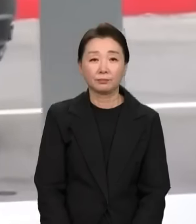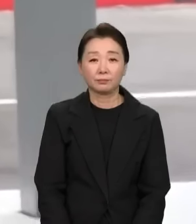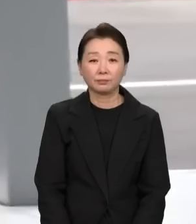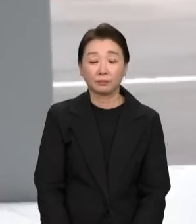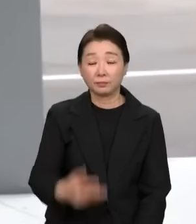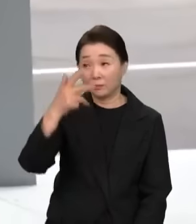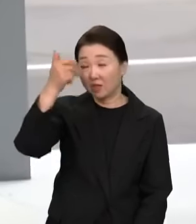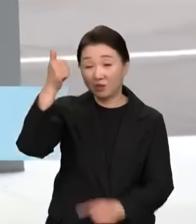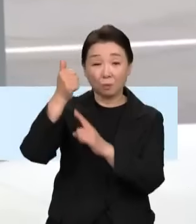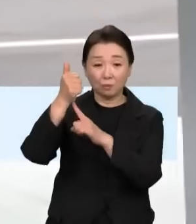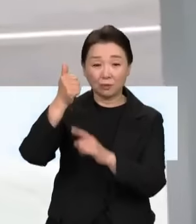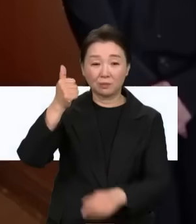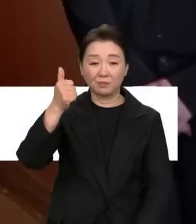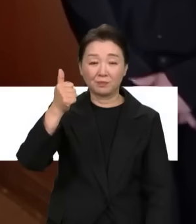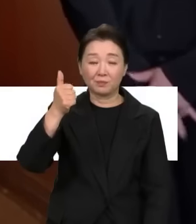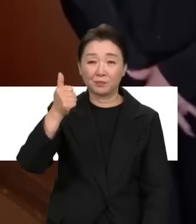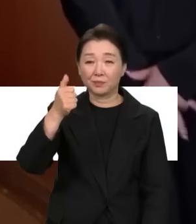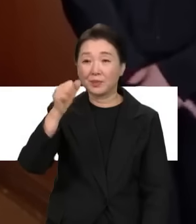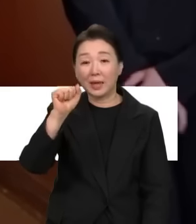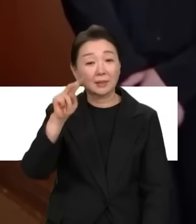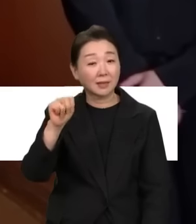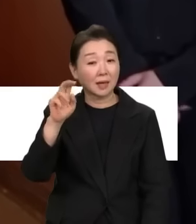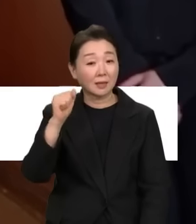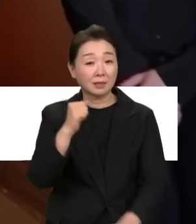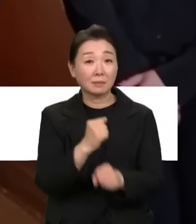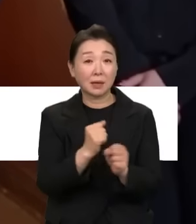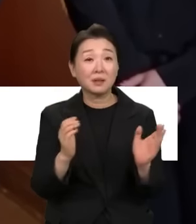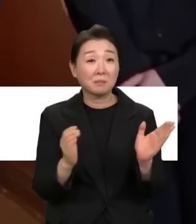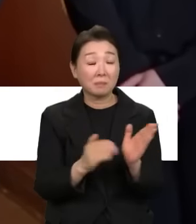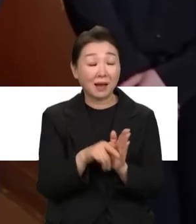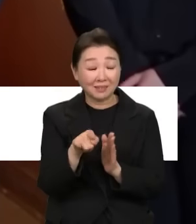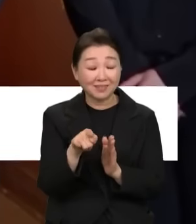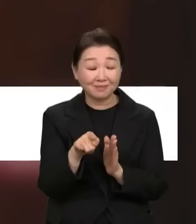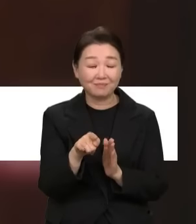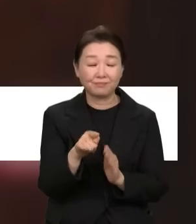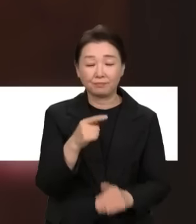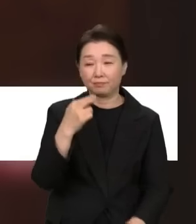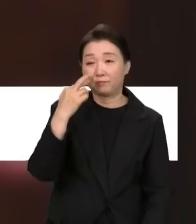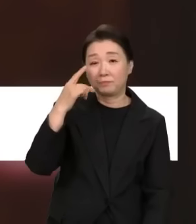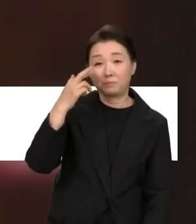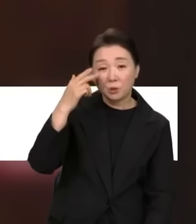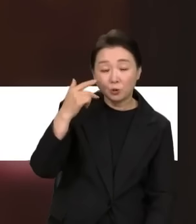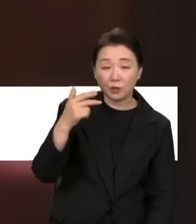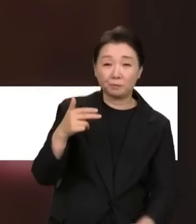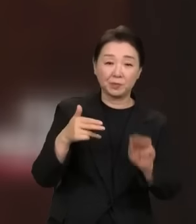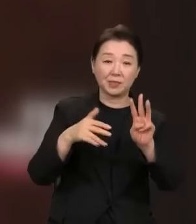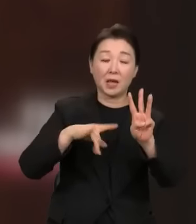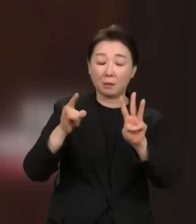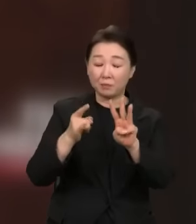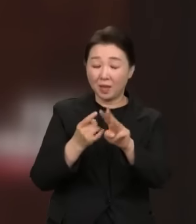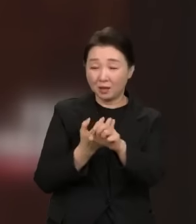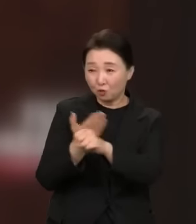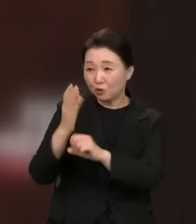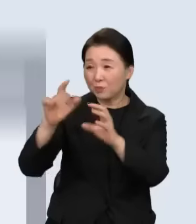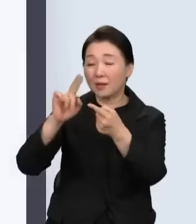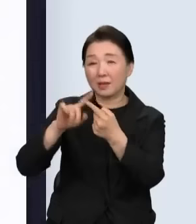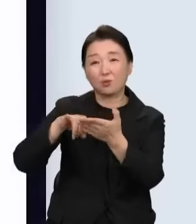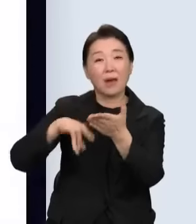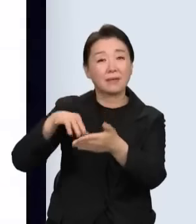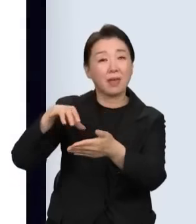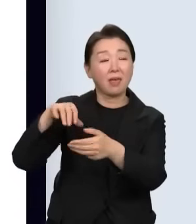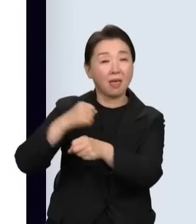트럼프 당선인이 자신이 만든 소셜미디어를 통해 미국이 3대 수입국을 향한 고강도 관세 폭탄을 예고했습니다.